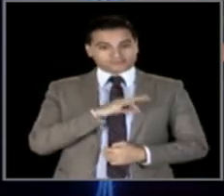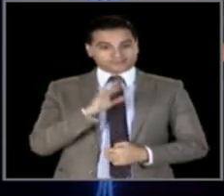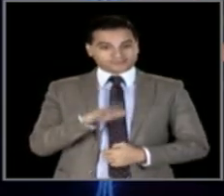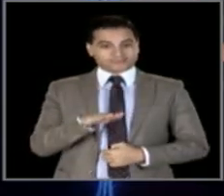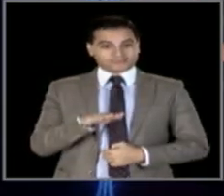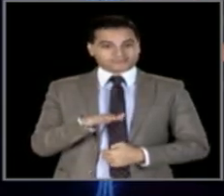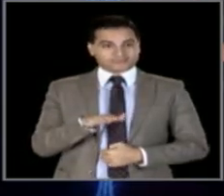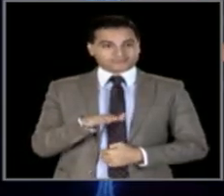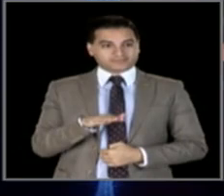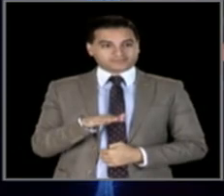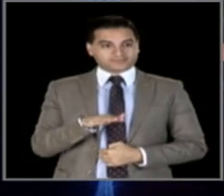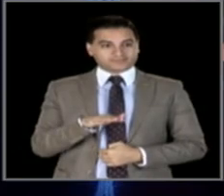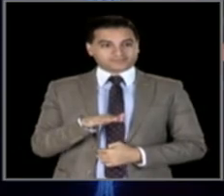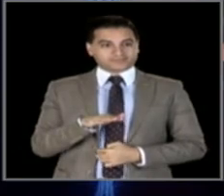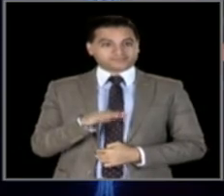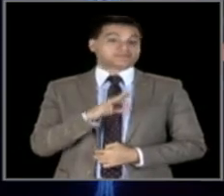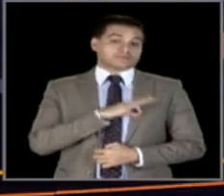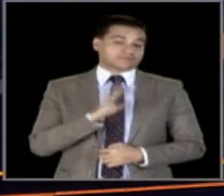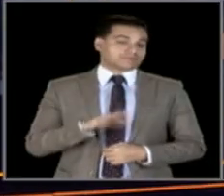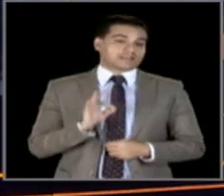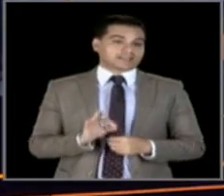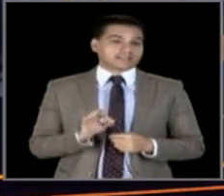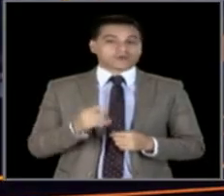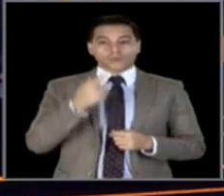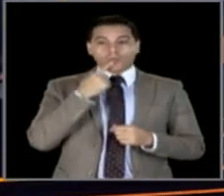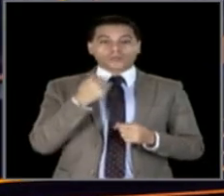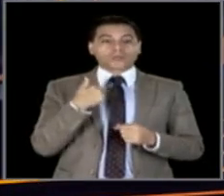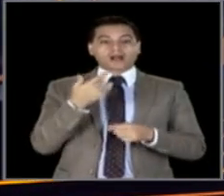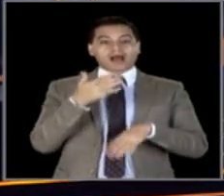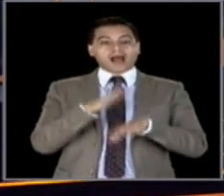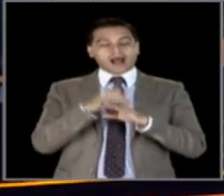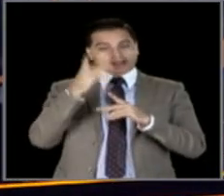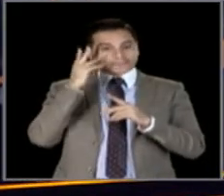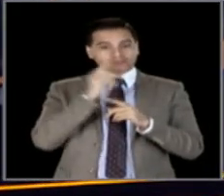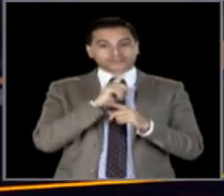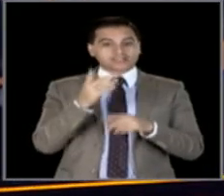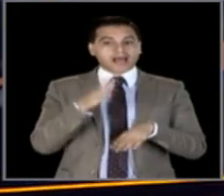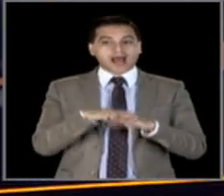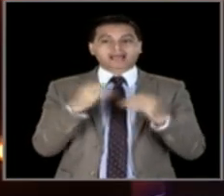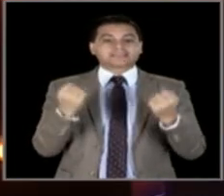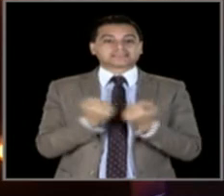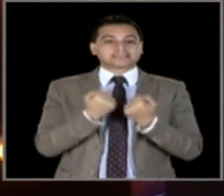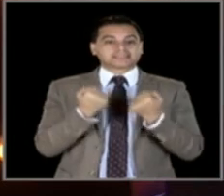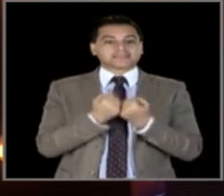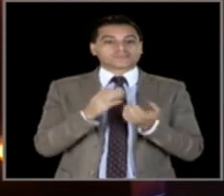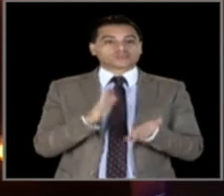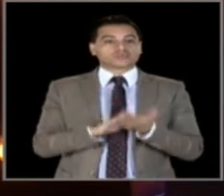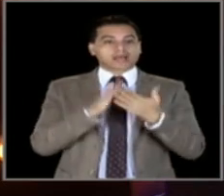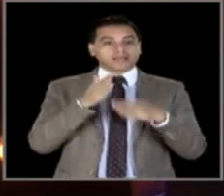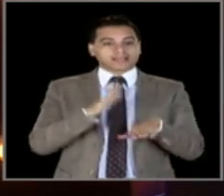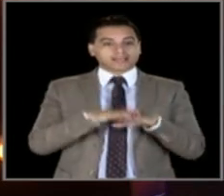يعني. مفيدة؟ مفيدة. إيه الموقف اللي أنت مش ناسياه وقدرتي تساعدي فيه